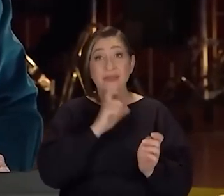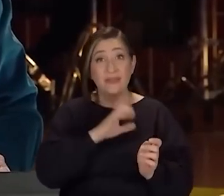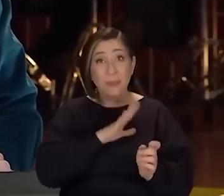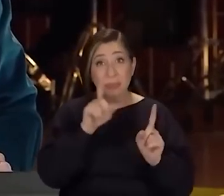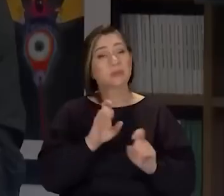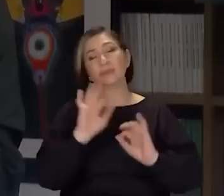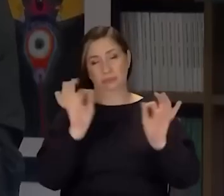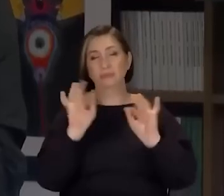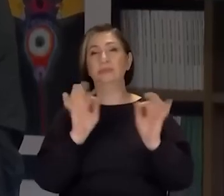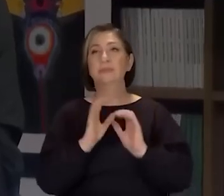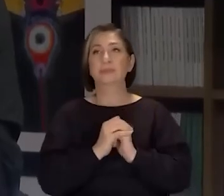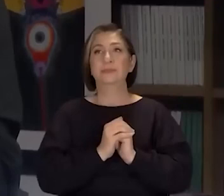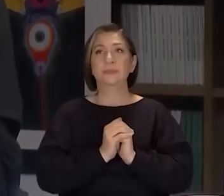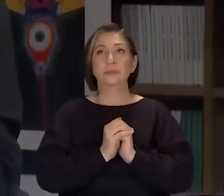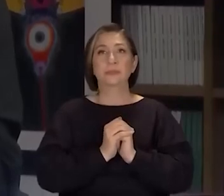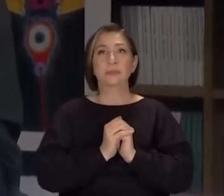burada? Yok.